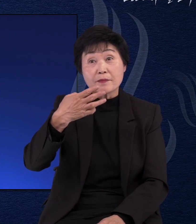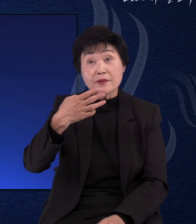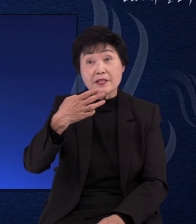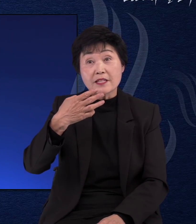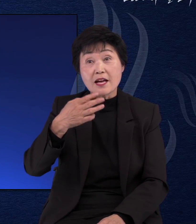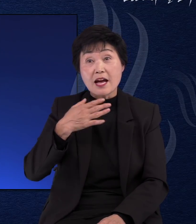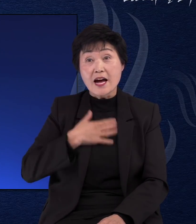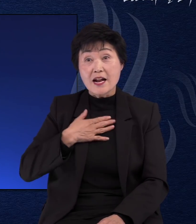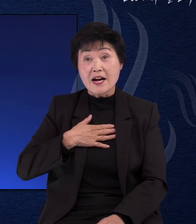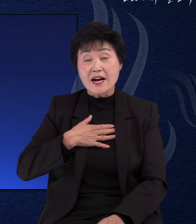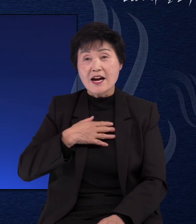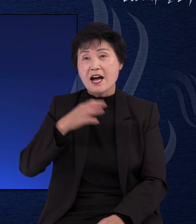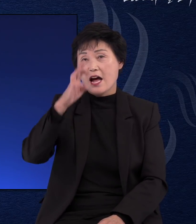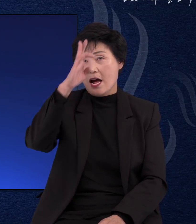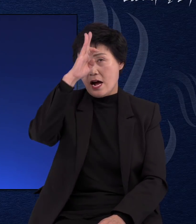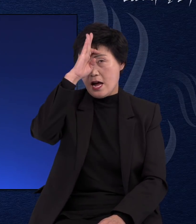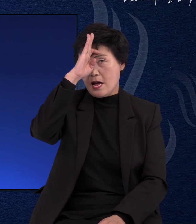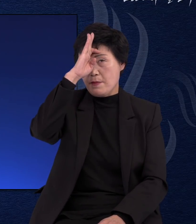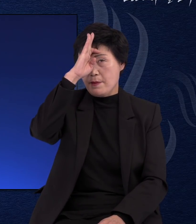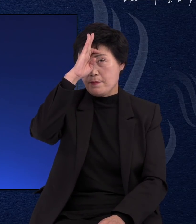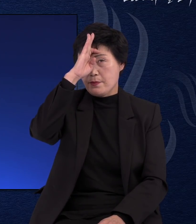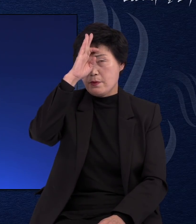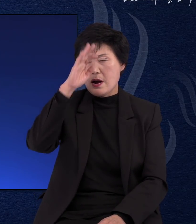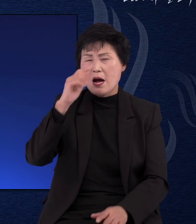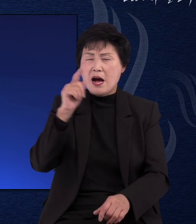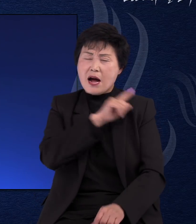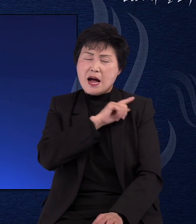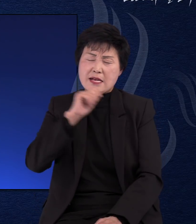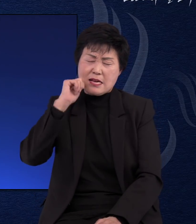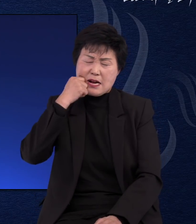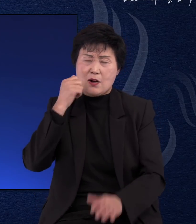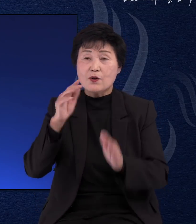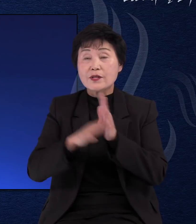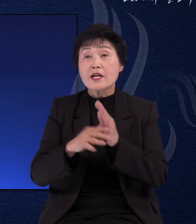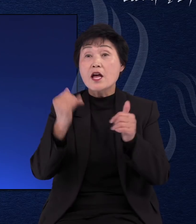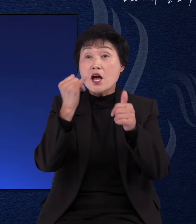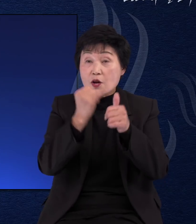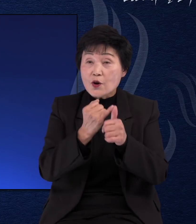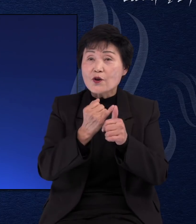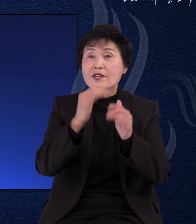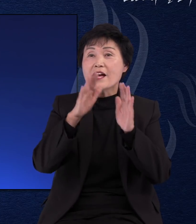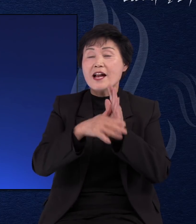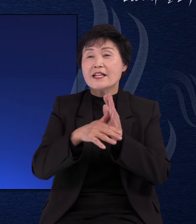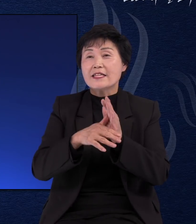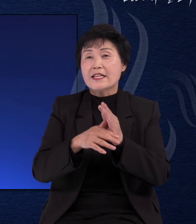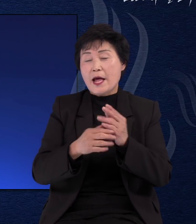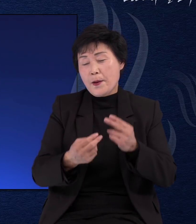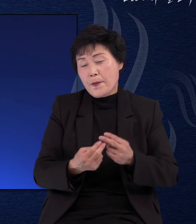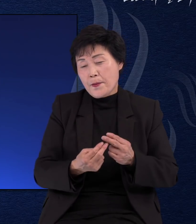하는 IMF의 정점에 서 있을 때여서 결혼을 하면서 아껴두었던 돈